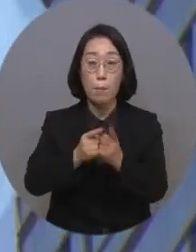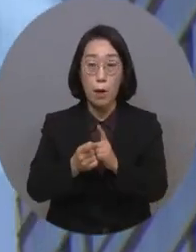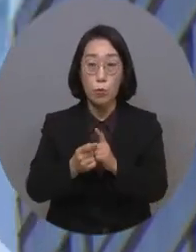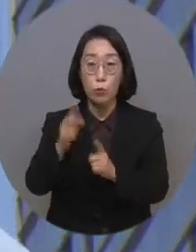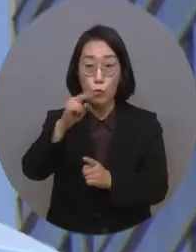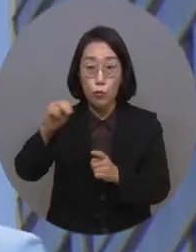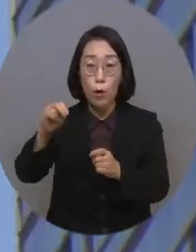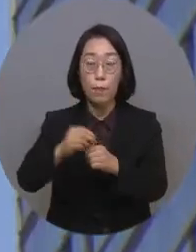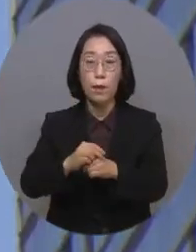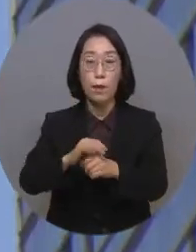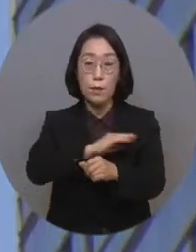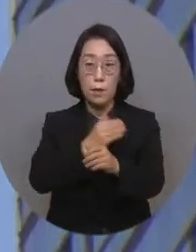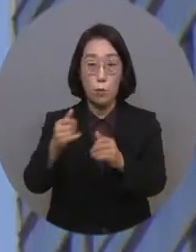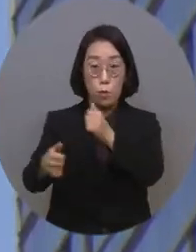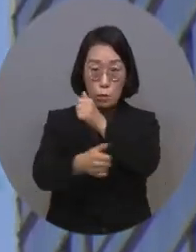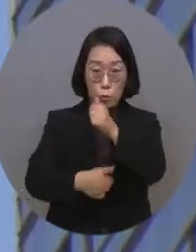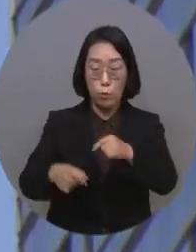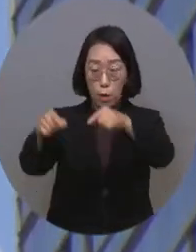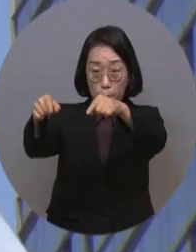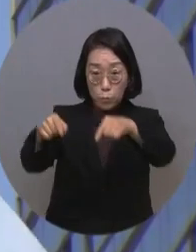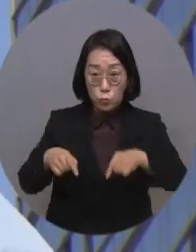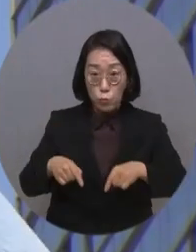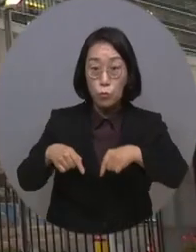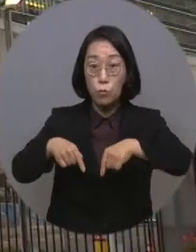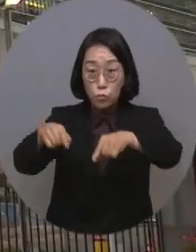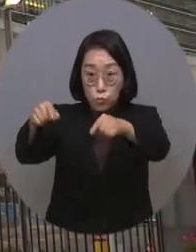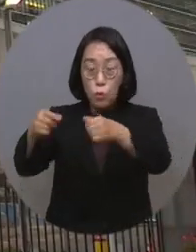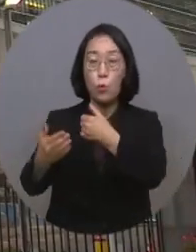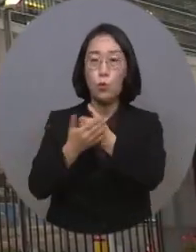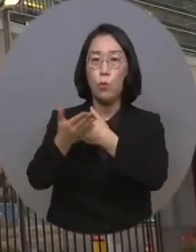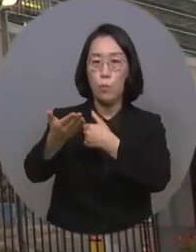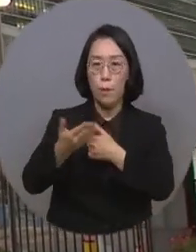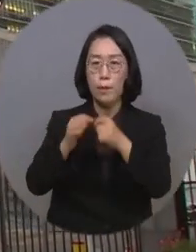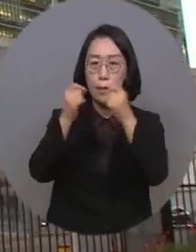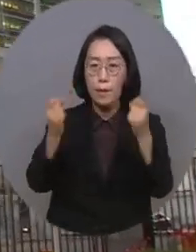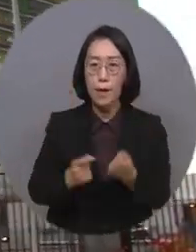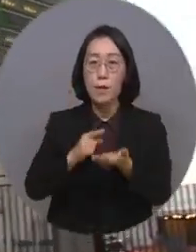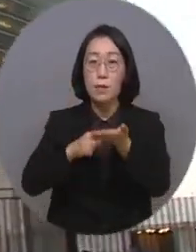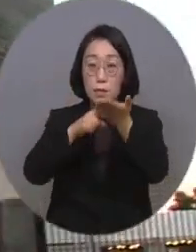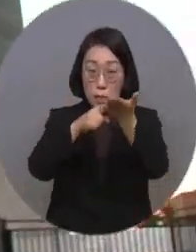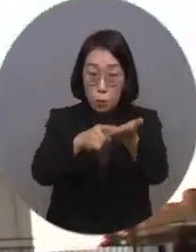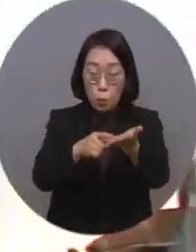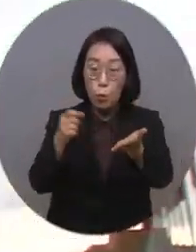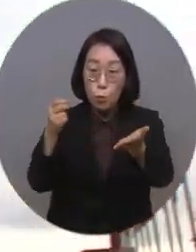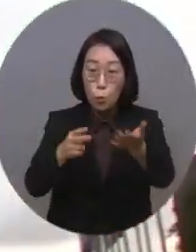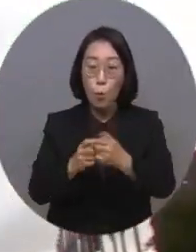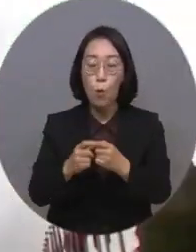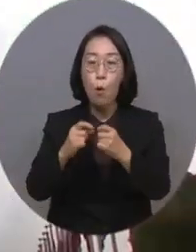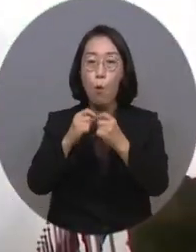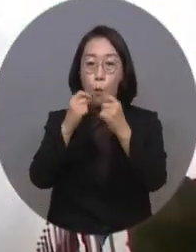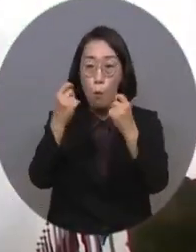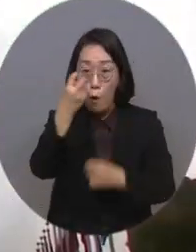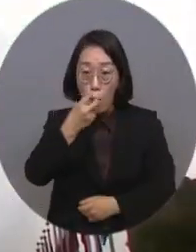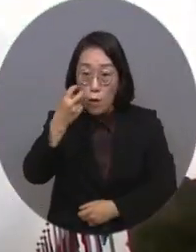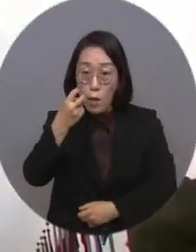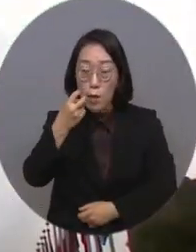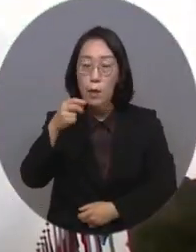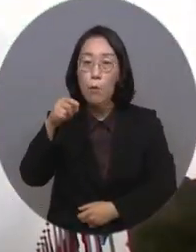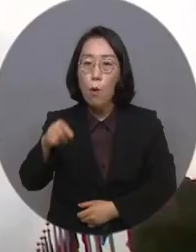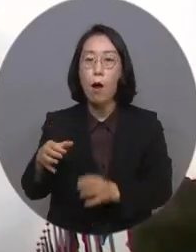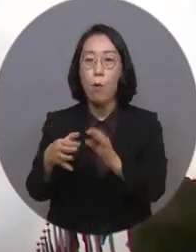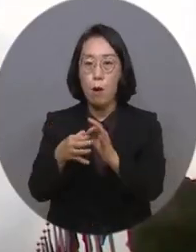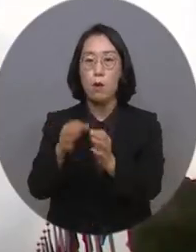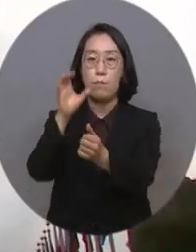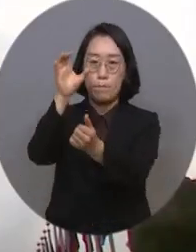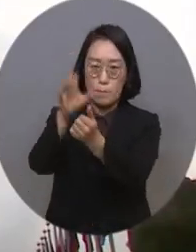장애인관리위원회를 통해 권리를 구제받을 수 있도록 하는 개인 진정제도와 장애인 권리위원회의 조사권에 관한